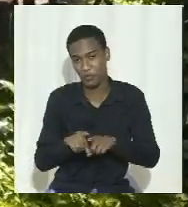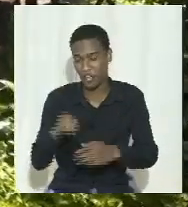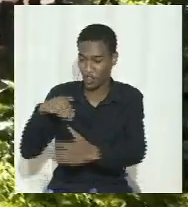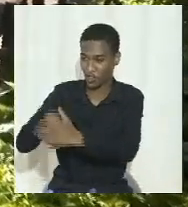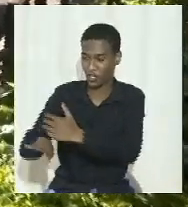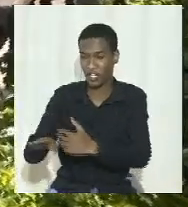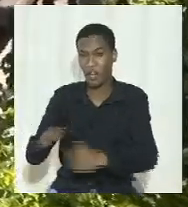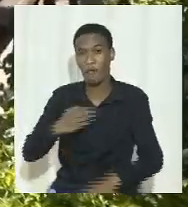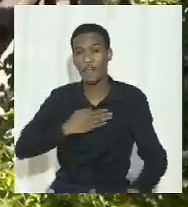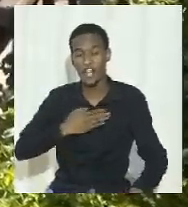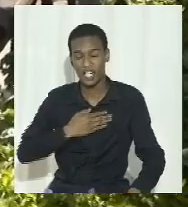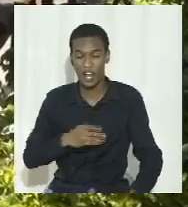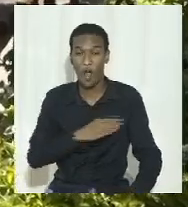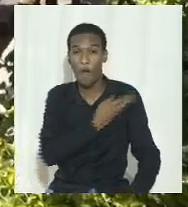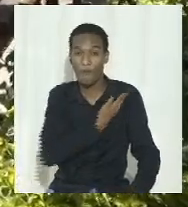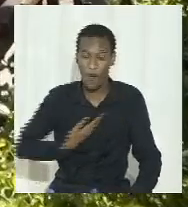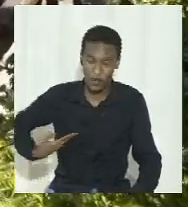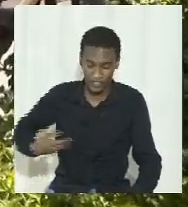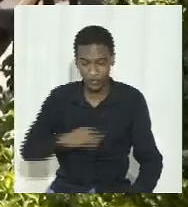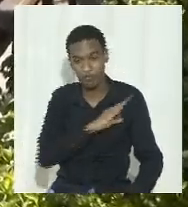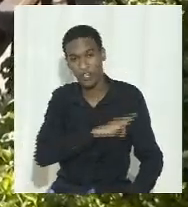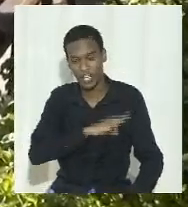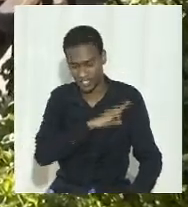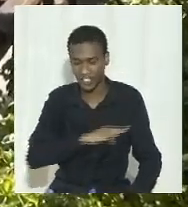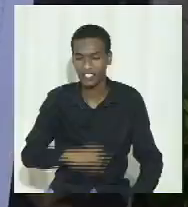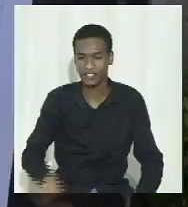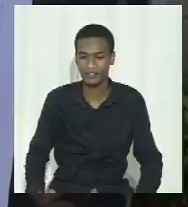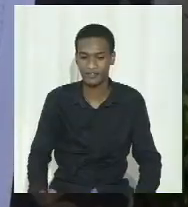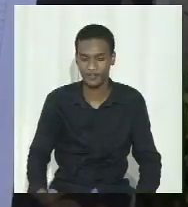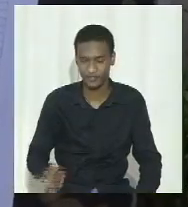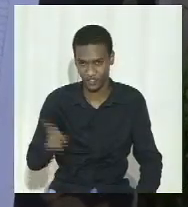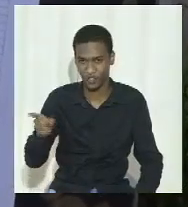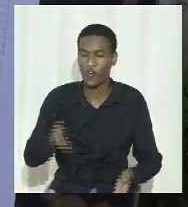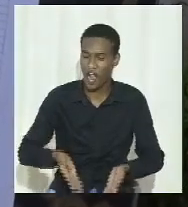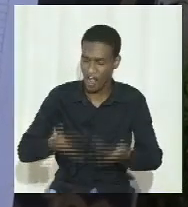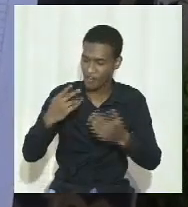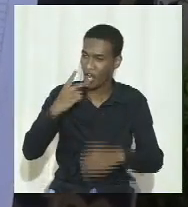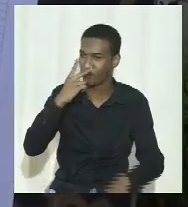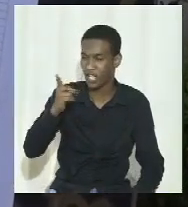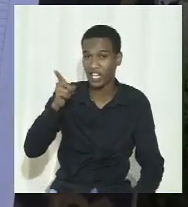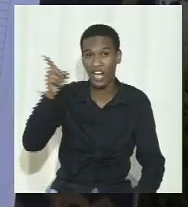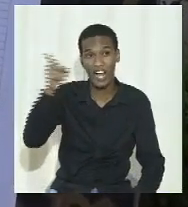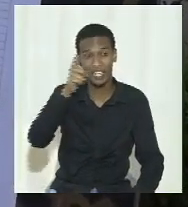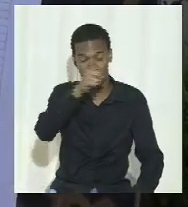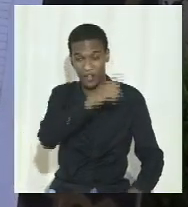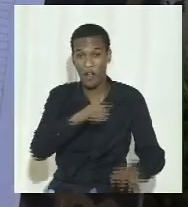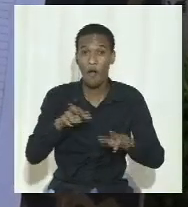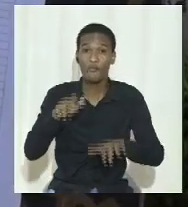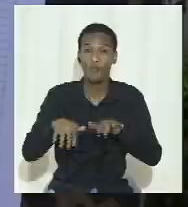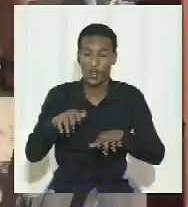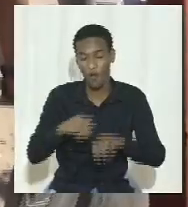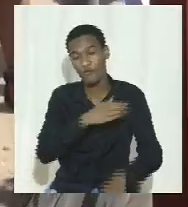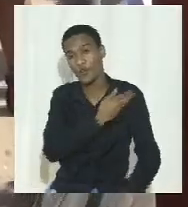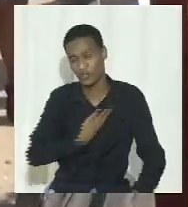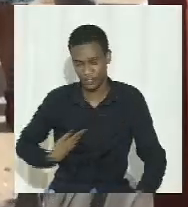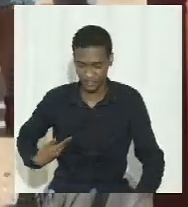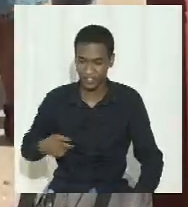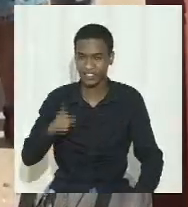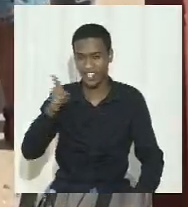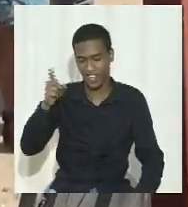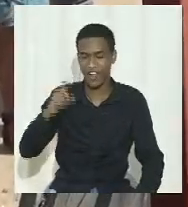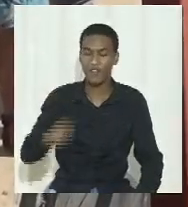polisim-pirenena taona 2020. Efa azo zahana amin'ny peta-drindrina manerana ny biraon'ny polisy manerana ny nosy ny valan'ny